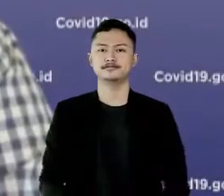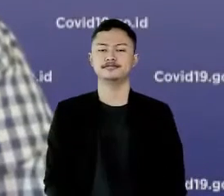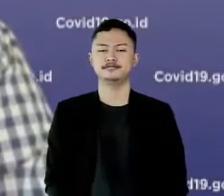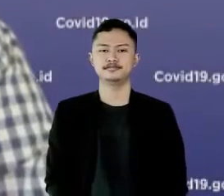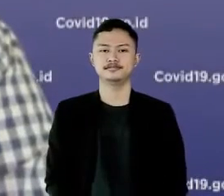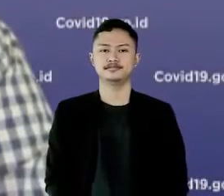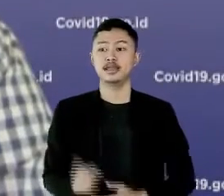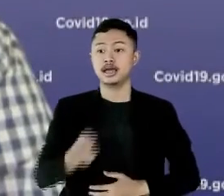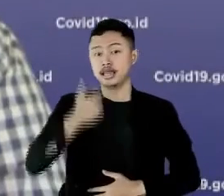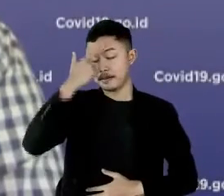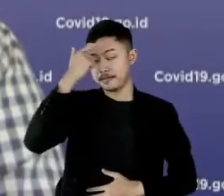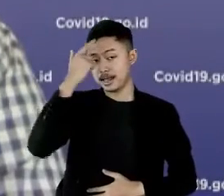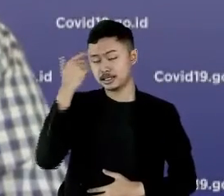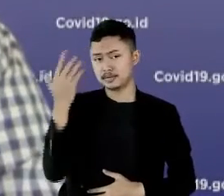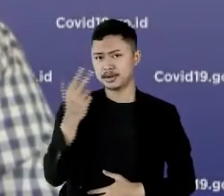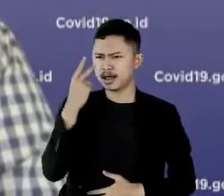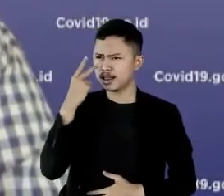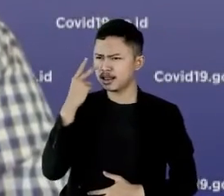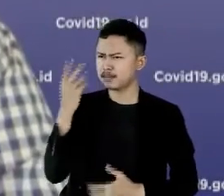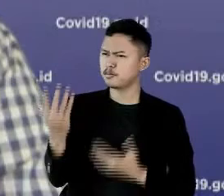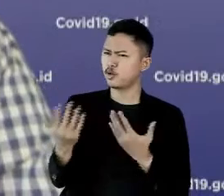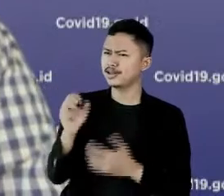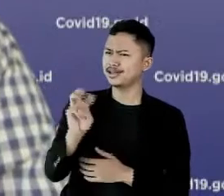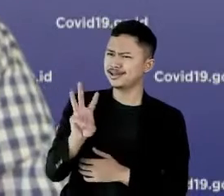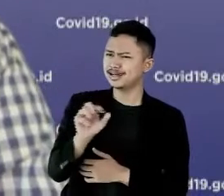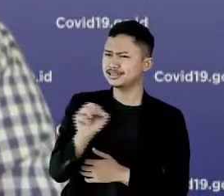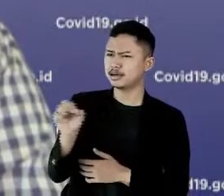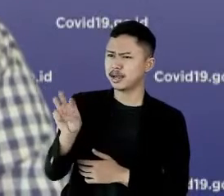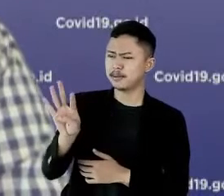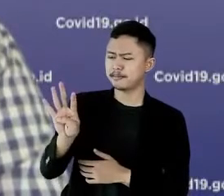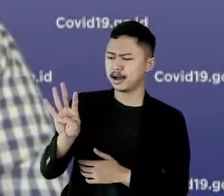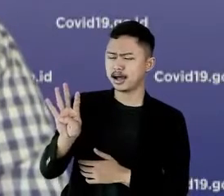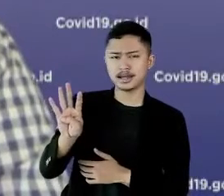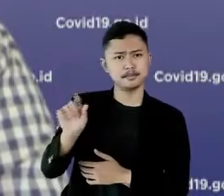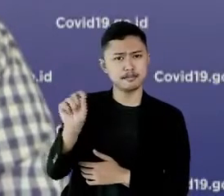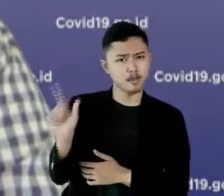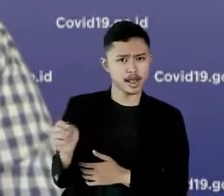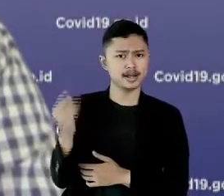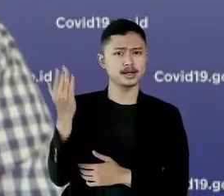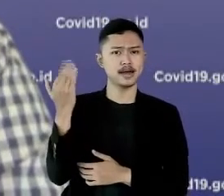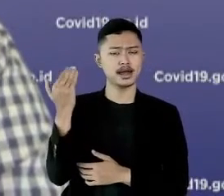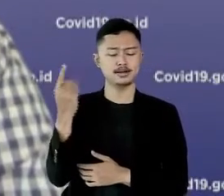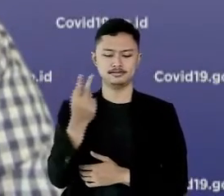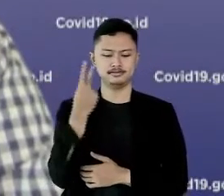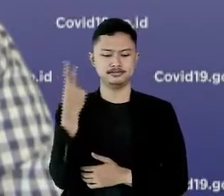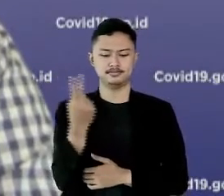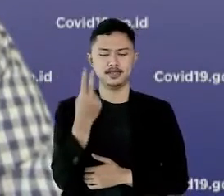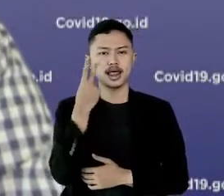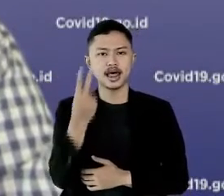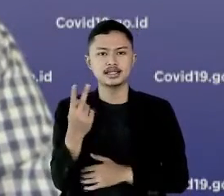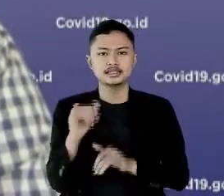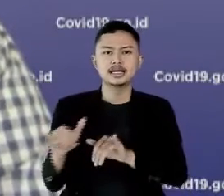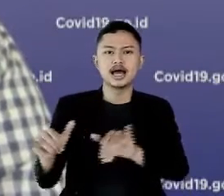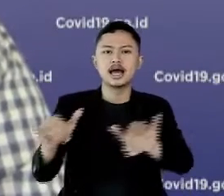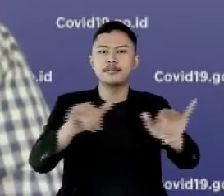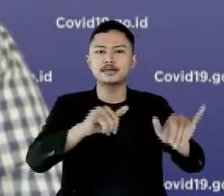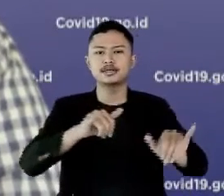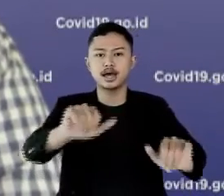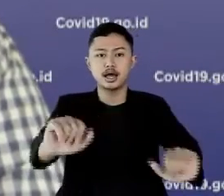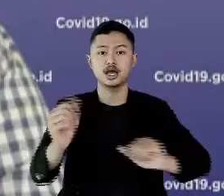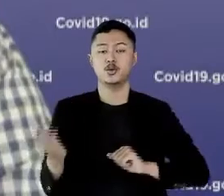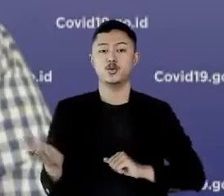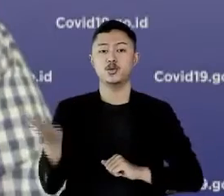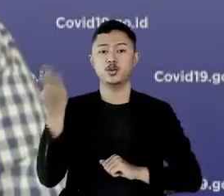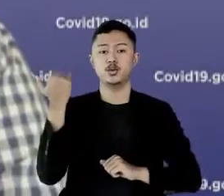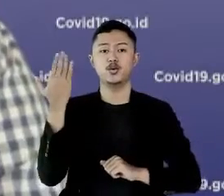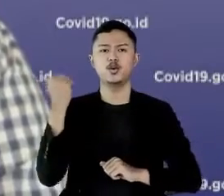Kita bisa belajar dari apa yang terjadi 3-4 bulan yang lalu. Ya, jadi kita bisa sama-sama melihat bahwa pada saat itu